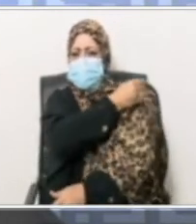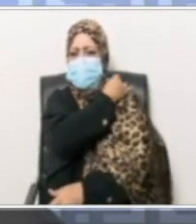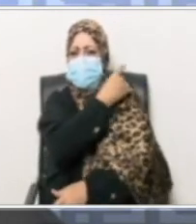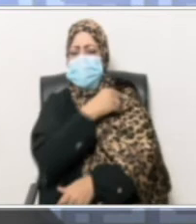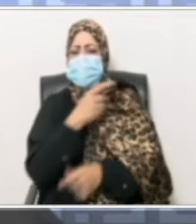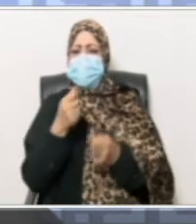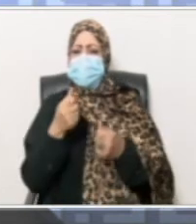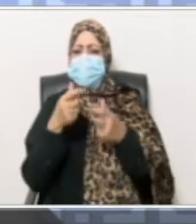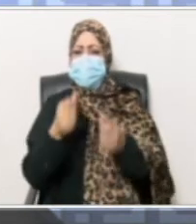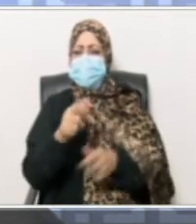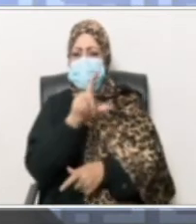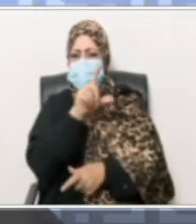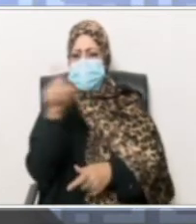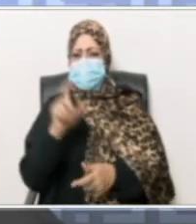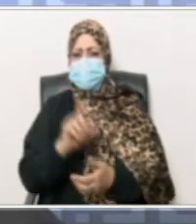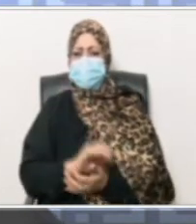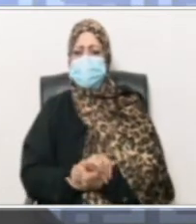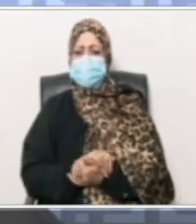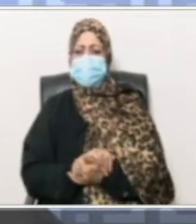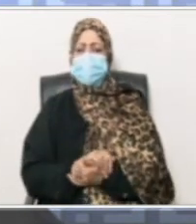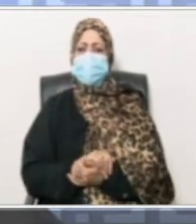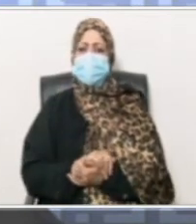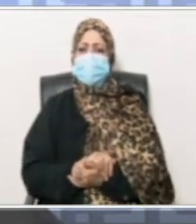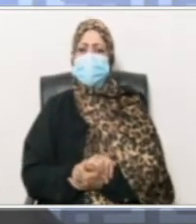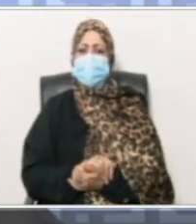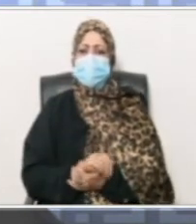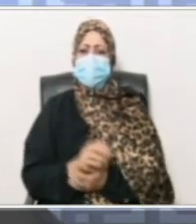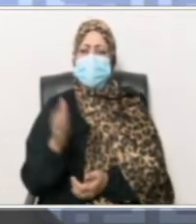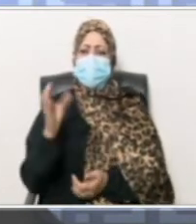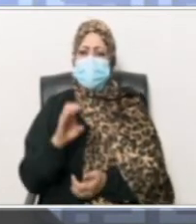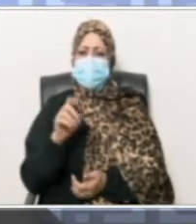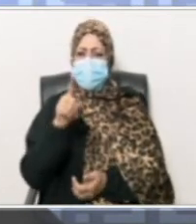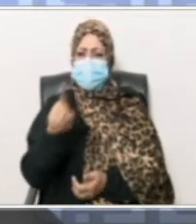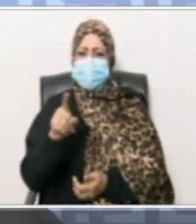حتى إذا كان هو ارتكب ذنوب ومعاصي لا تبيح ماله.